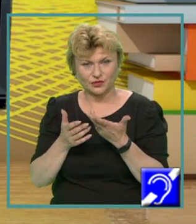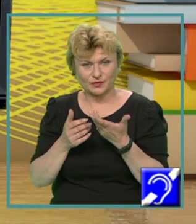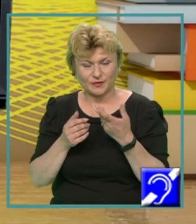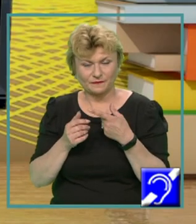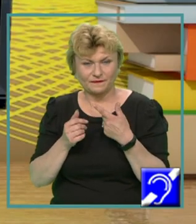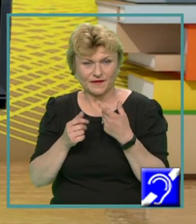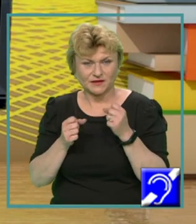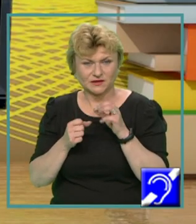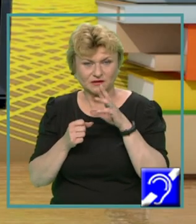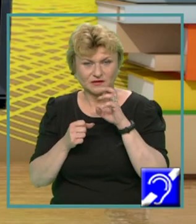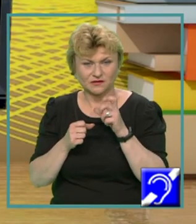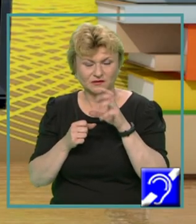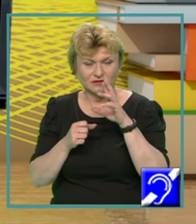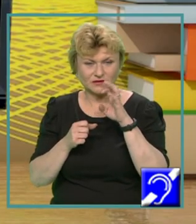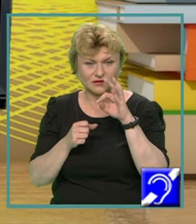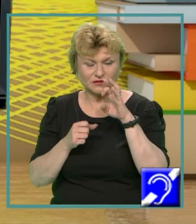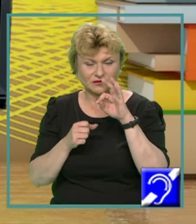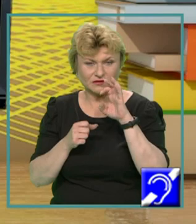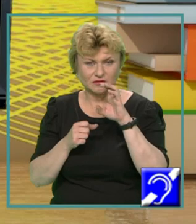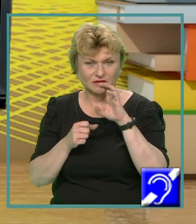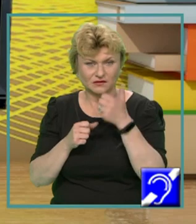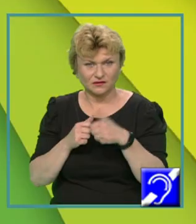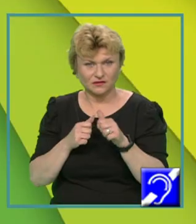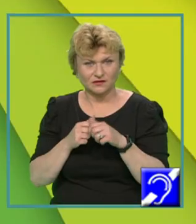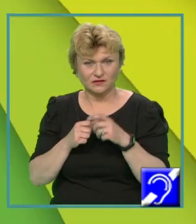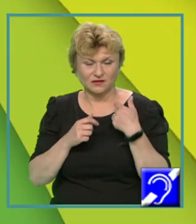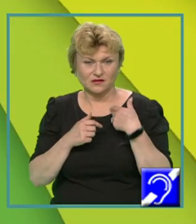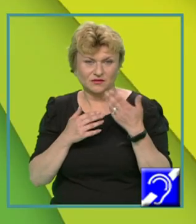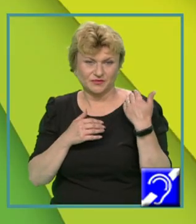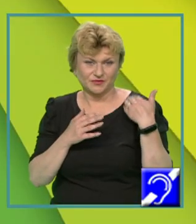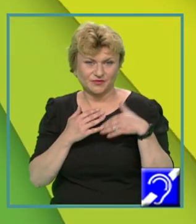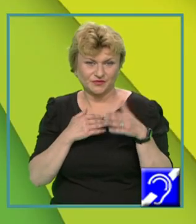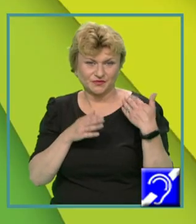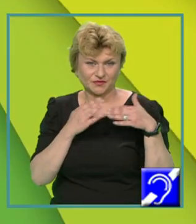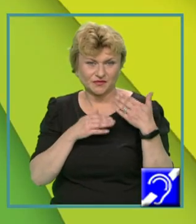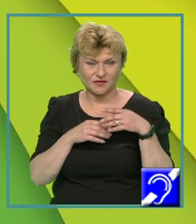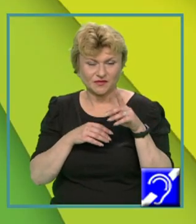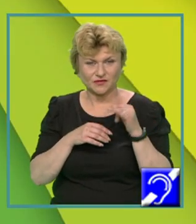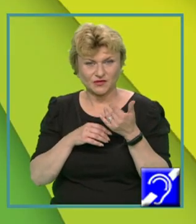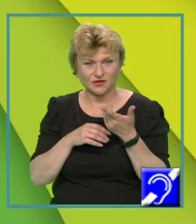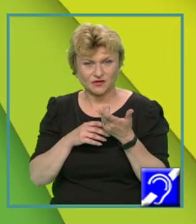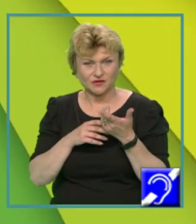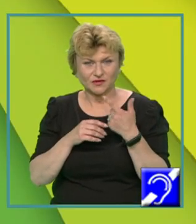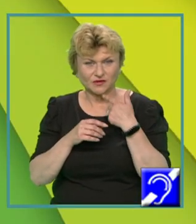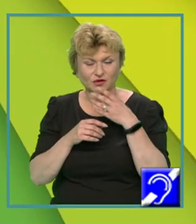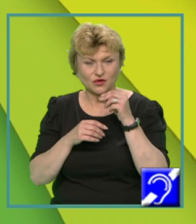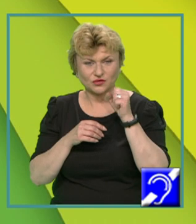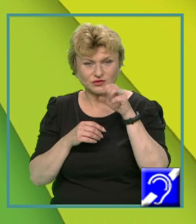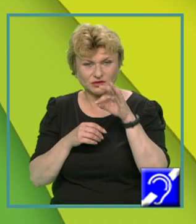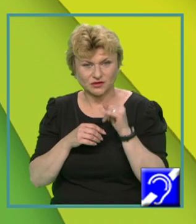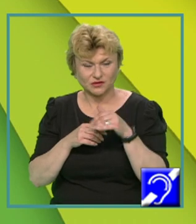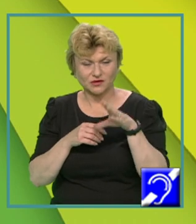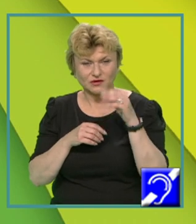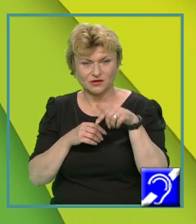epicritică. Fasciculele descendente, iată, piramidale, cum ar fi acesta corticospinalul, care